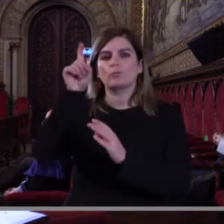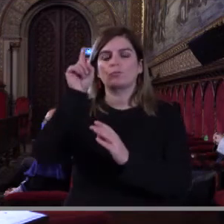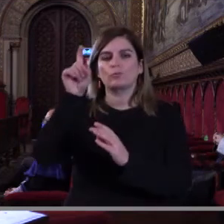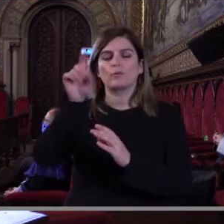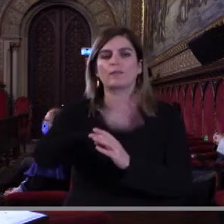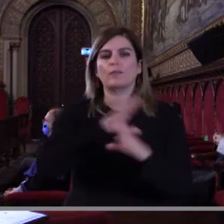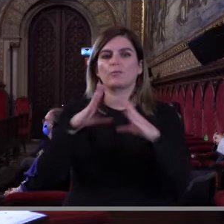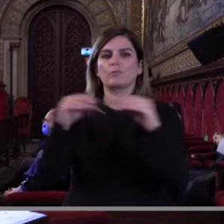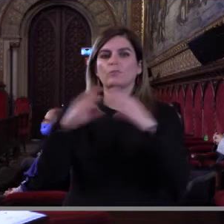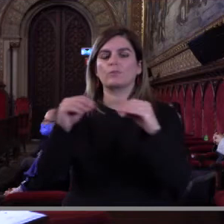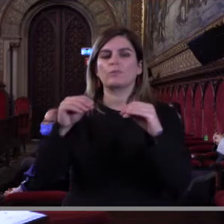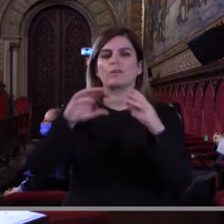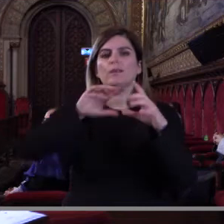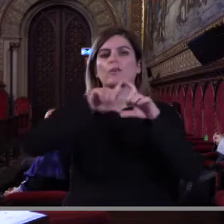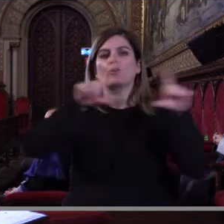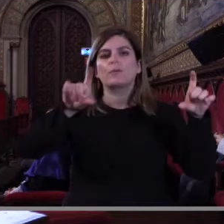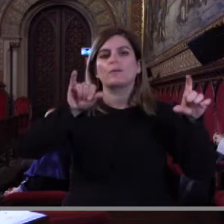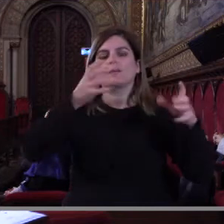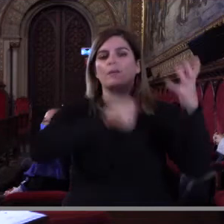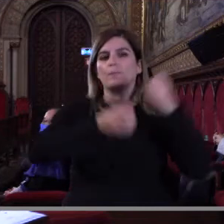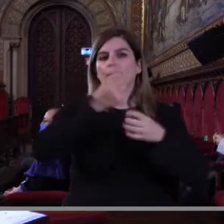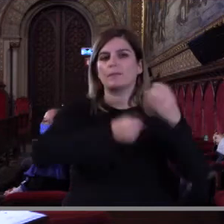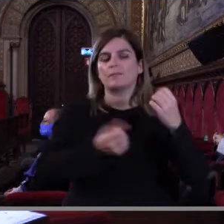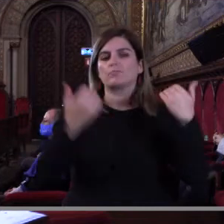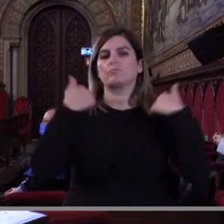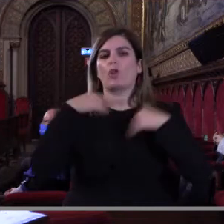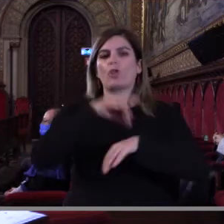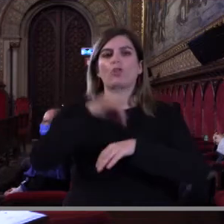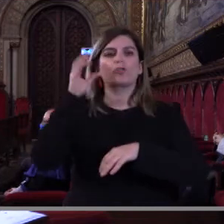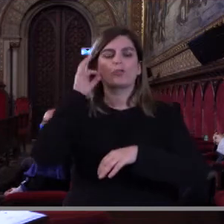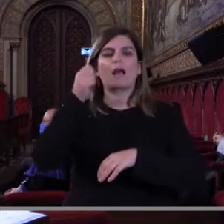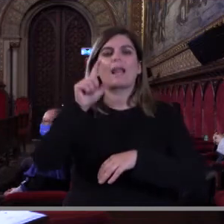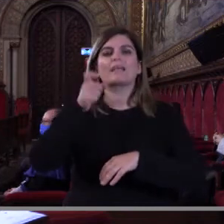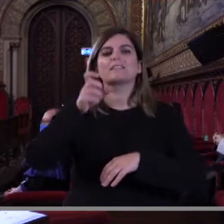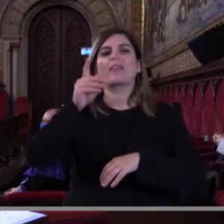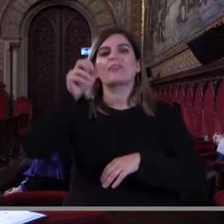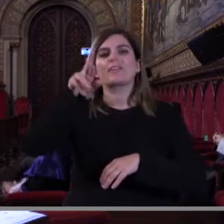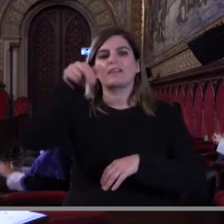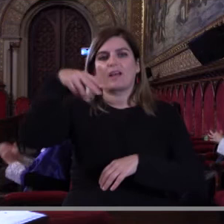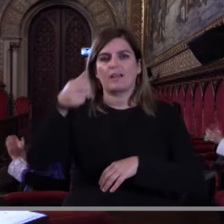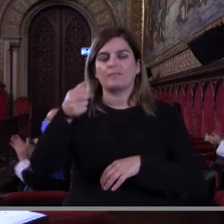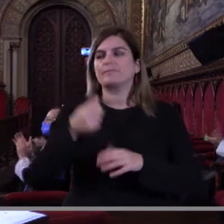a la Facultat d'Economia i Empresa, coordinat per la doctora Alexandrina Stoyanova.